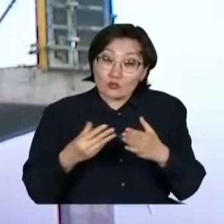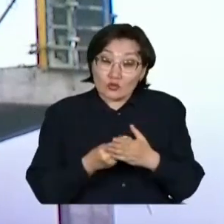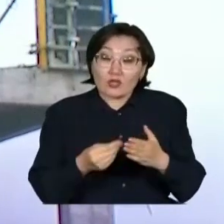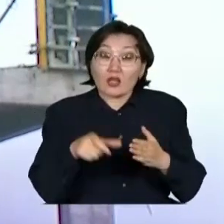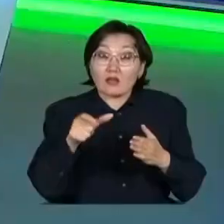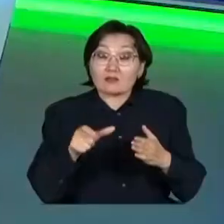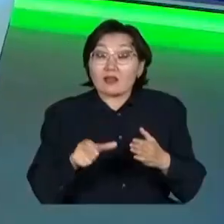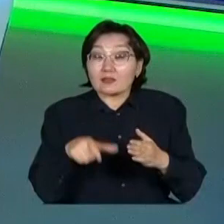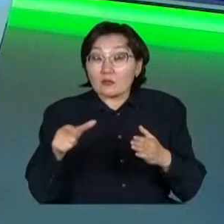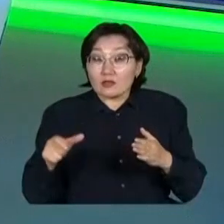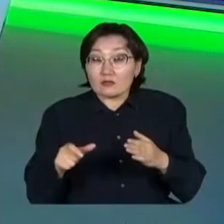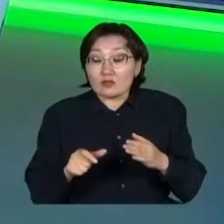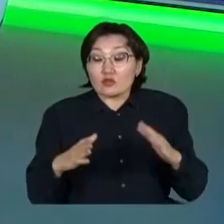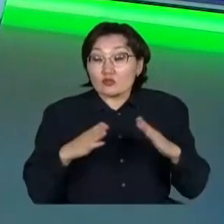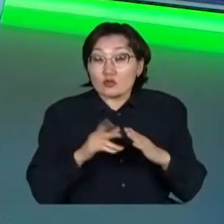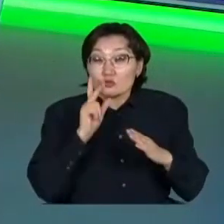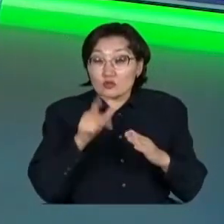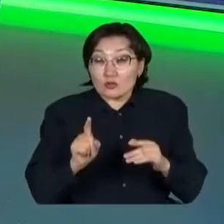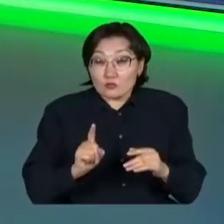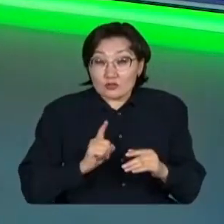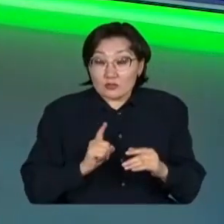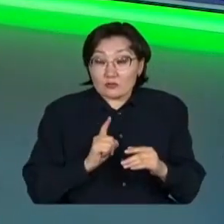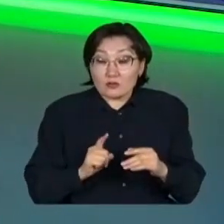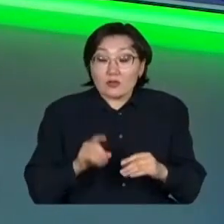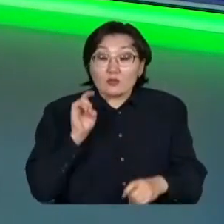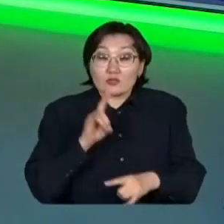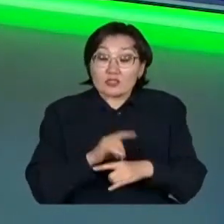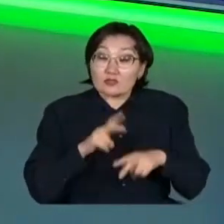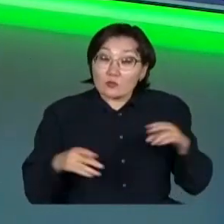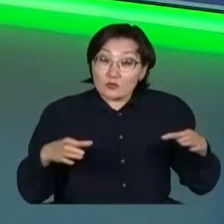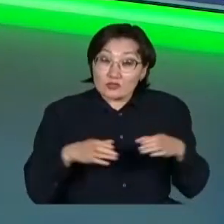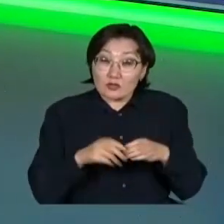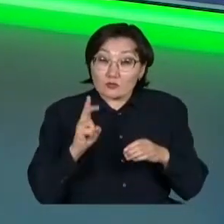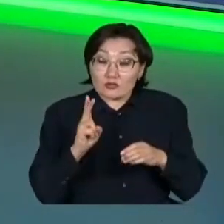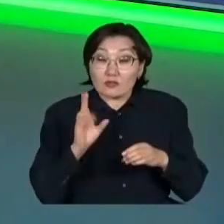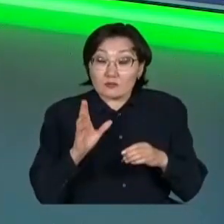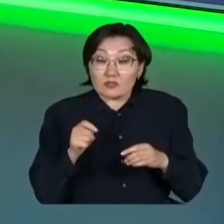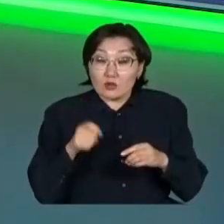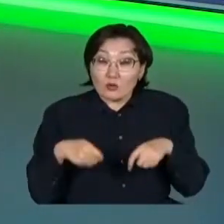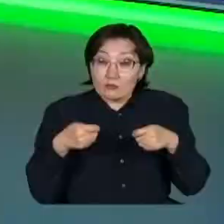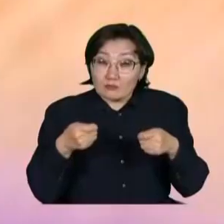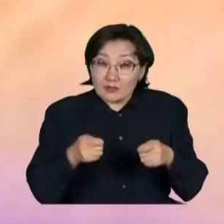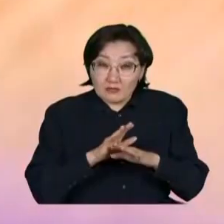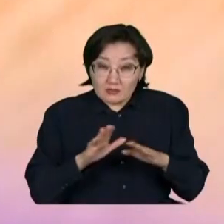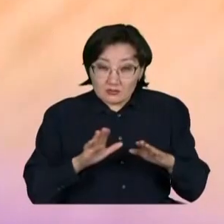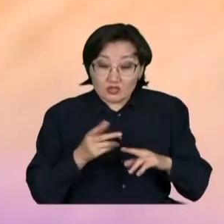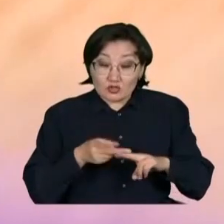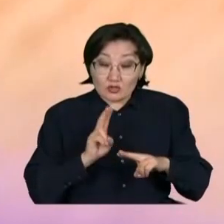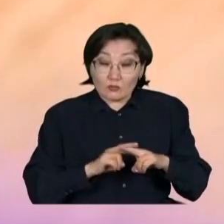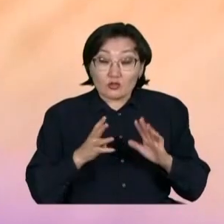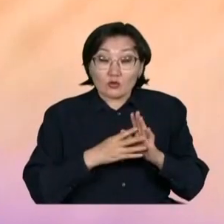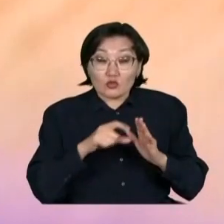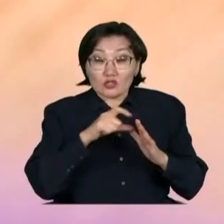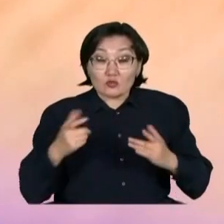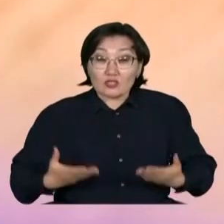жыл бойы сарыла тосқан. Әне міне деп сан соқтырған мердігер пәтер кілттерін бұйылда тапыстамайтын сыңайлы. Себебі 9